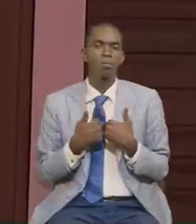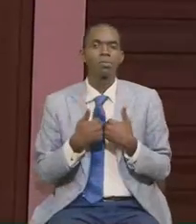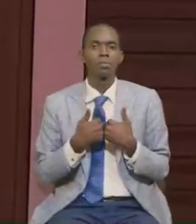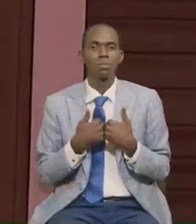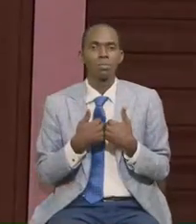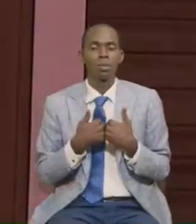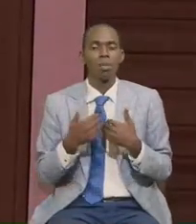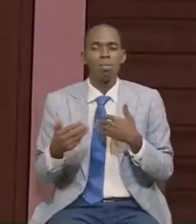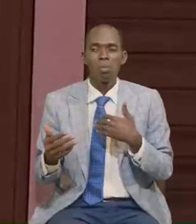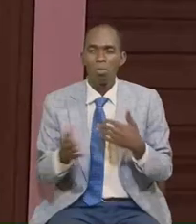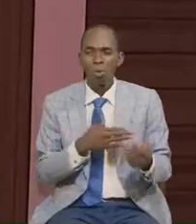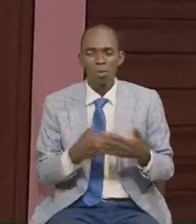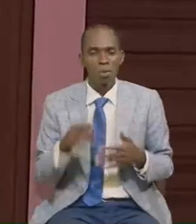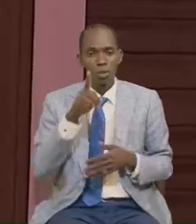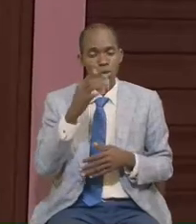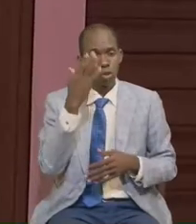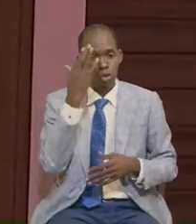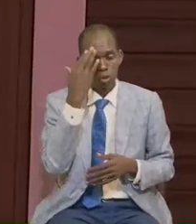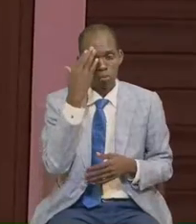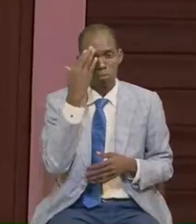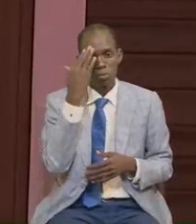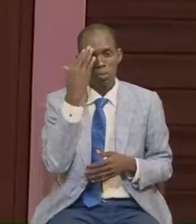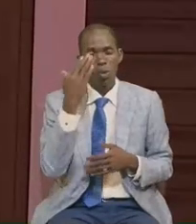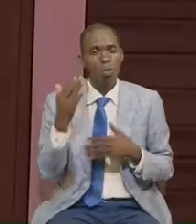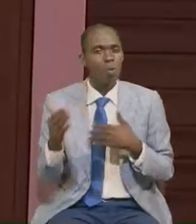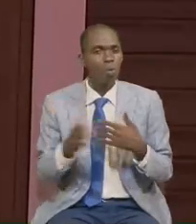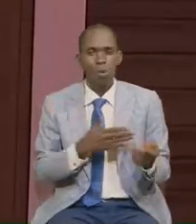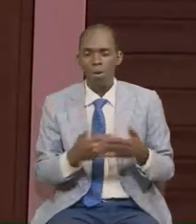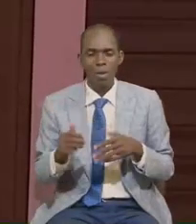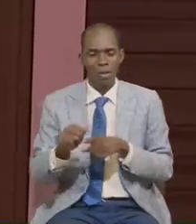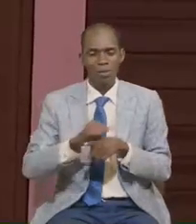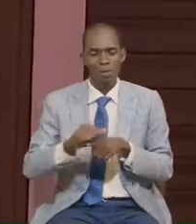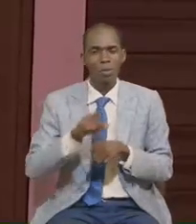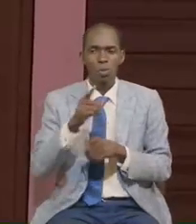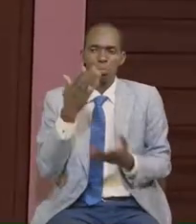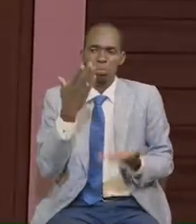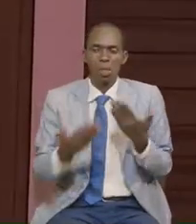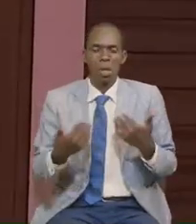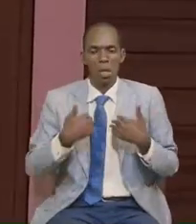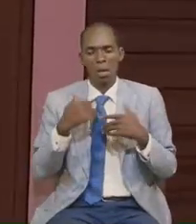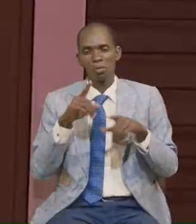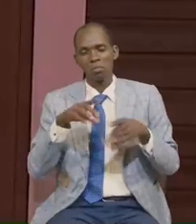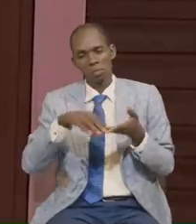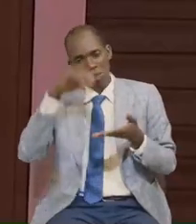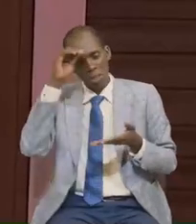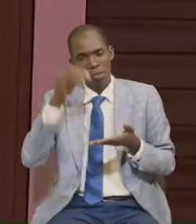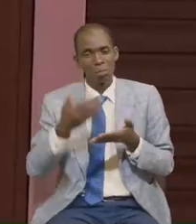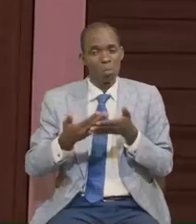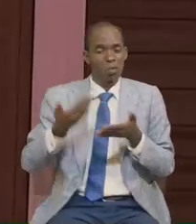peu importe ce que vous connaissez, peu importe la formation que vous avez eue avant de venir dans le